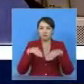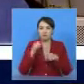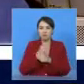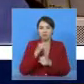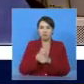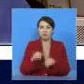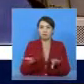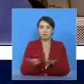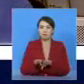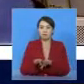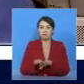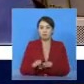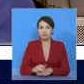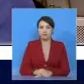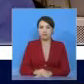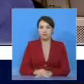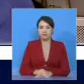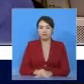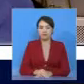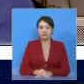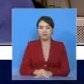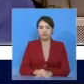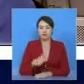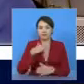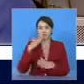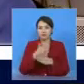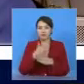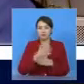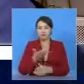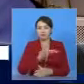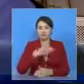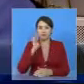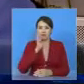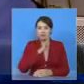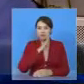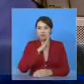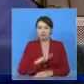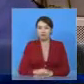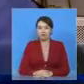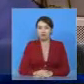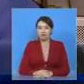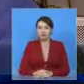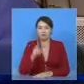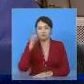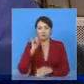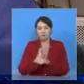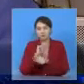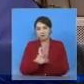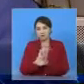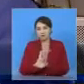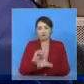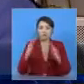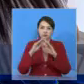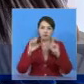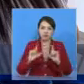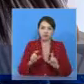тоже. Ну, это как считается, мы помогаем нашим мам освоиться чем-то там, чтобы дома не